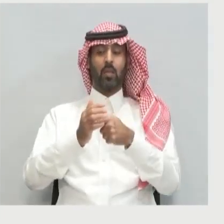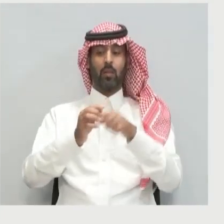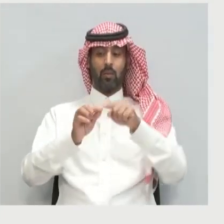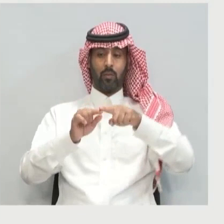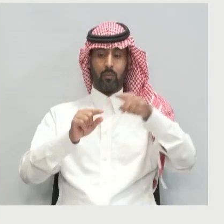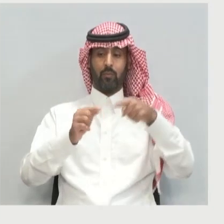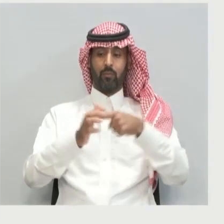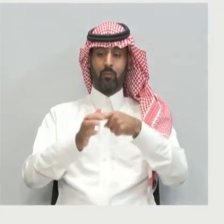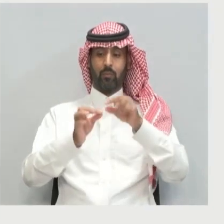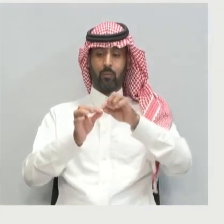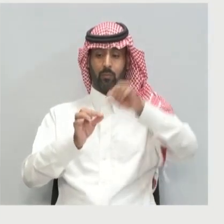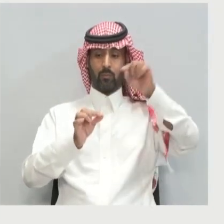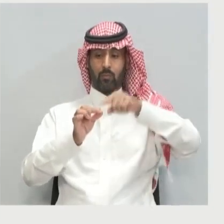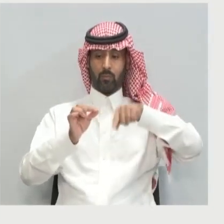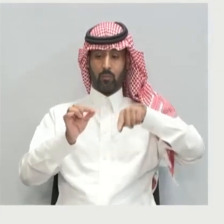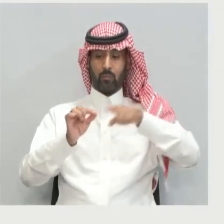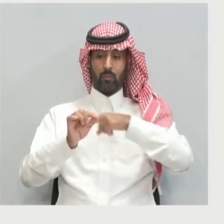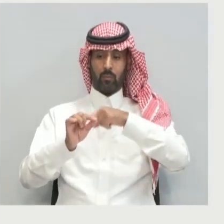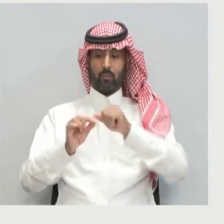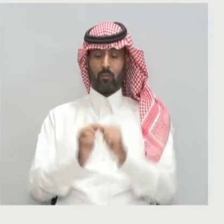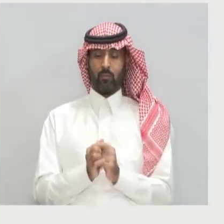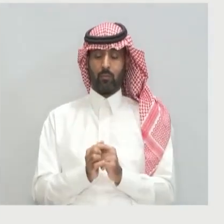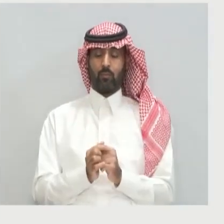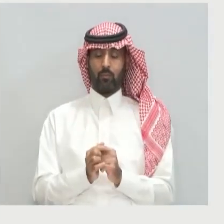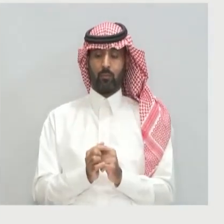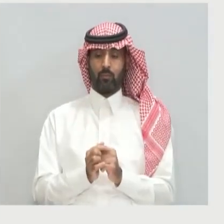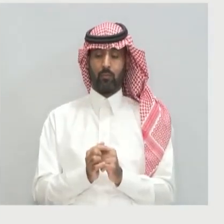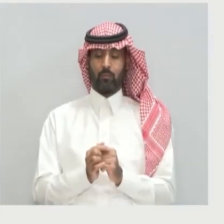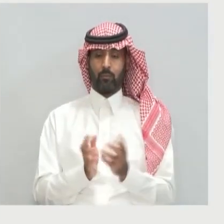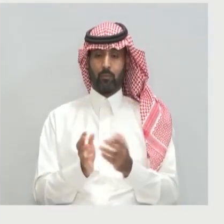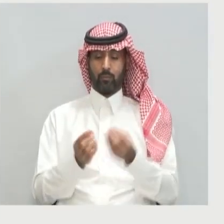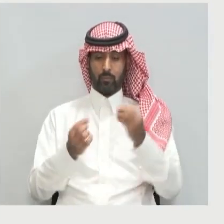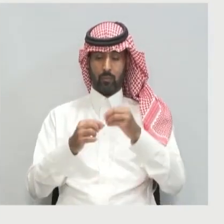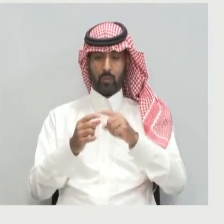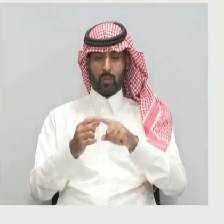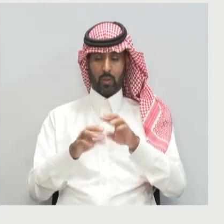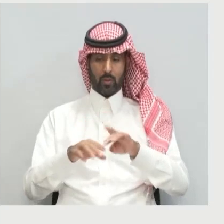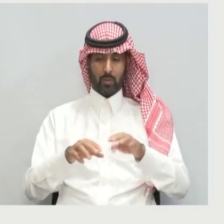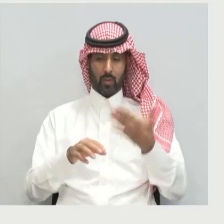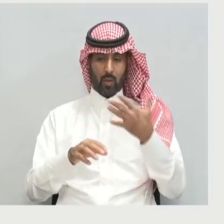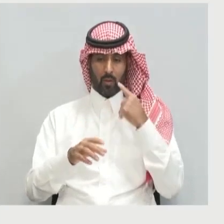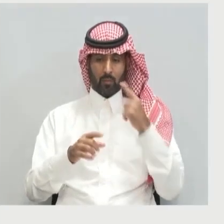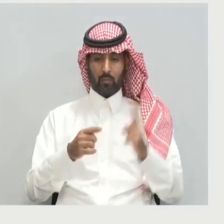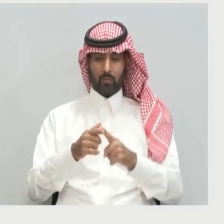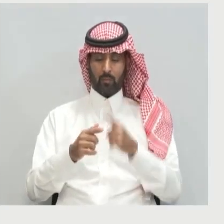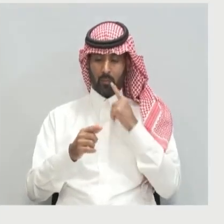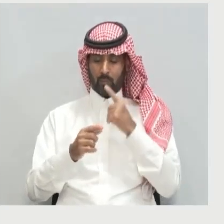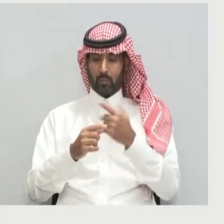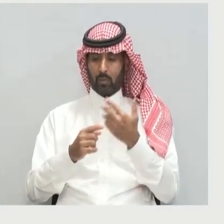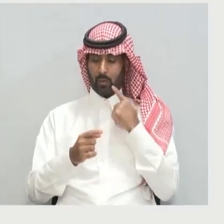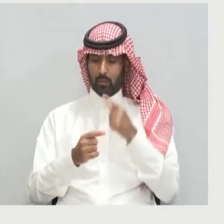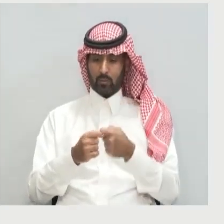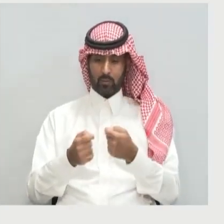في هذه الهيكليه يسهل علينا اضافه اجهزه جديده او التحكم